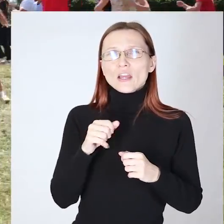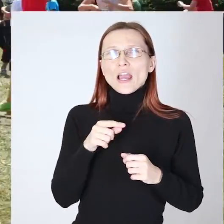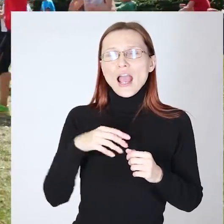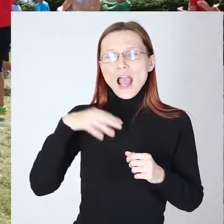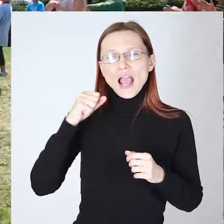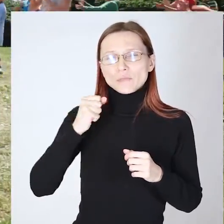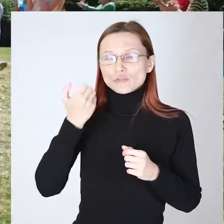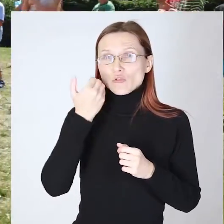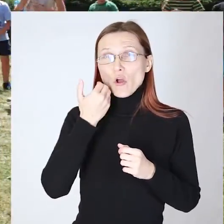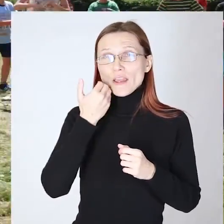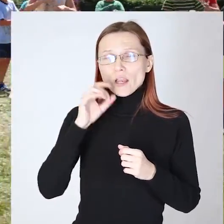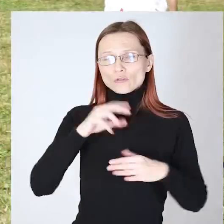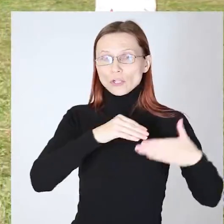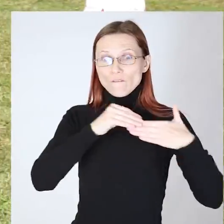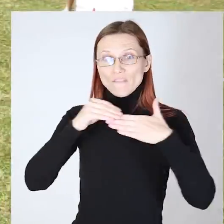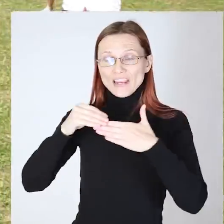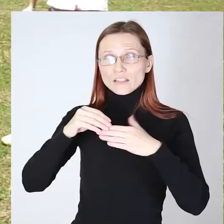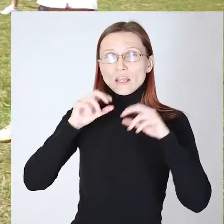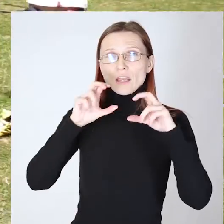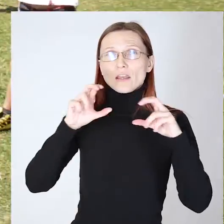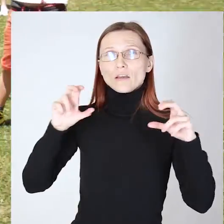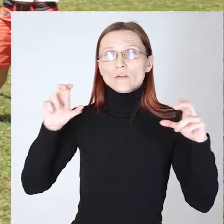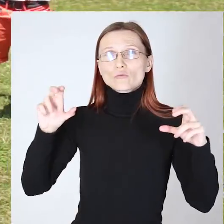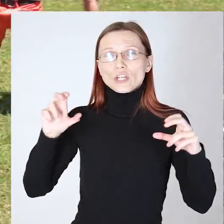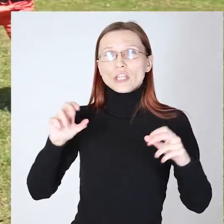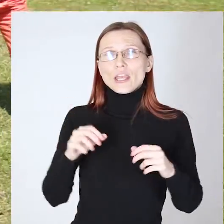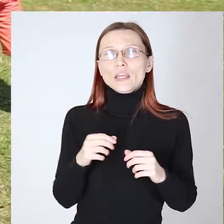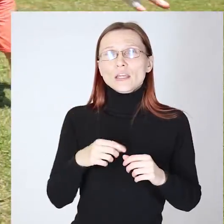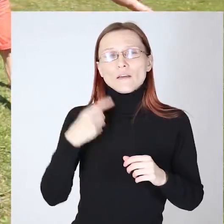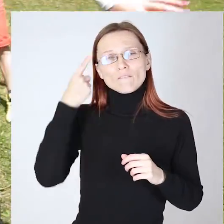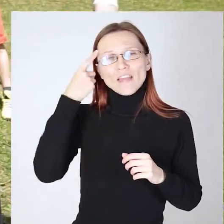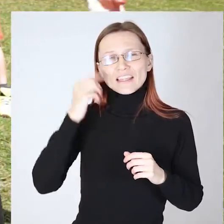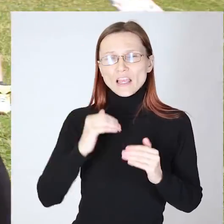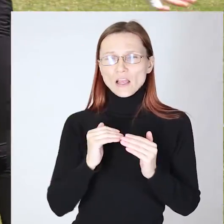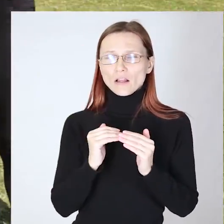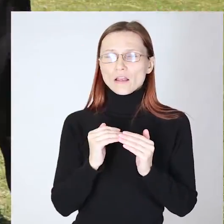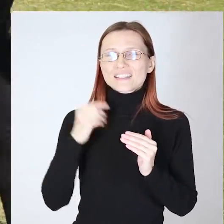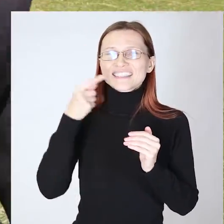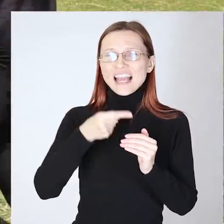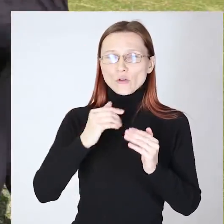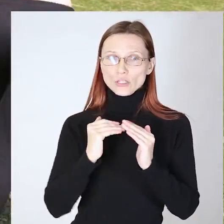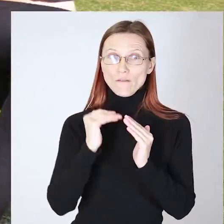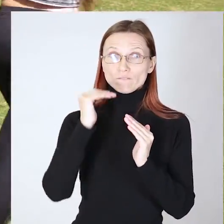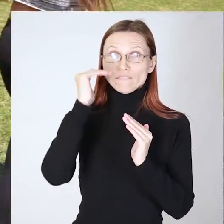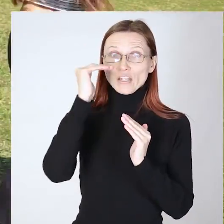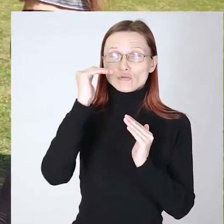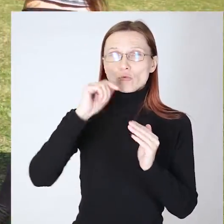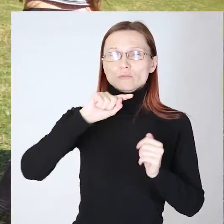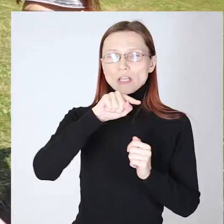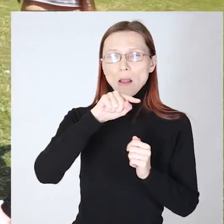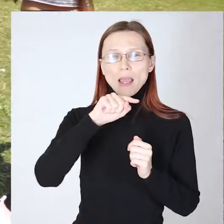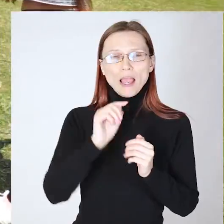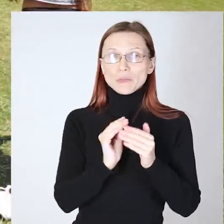výšku toho cieľa, aby tí účastníci ho vedeli dosiahnuť, aby ho